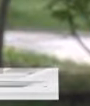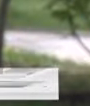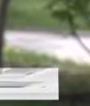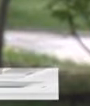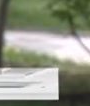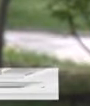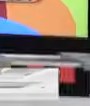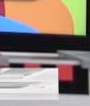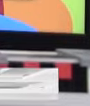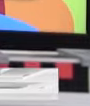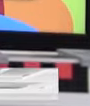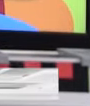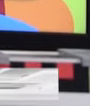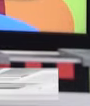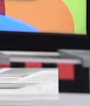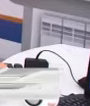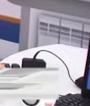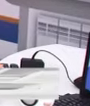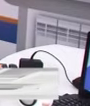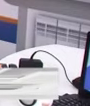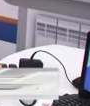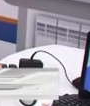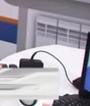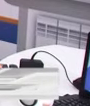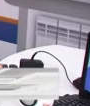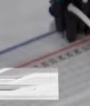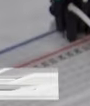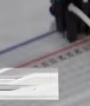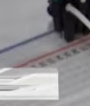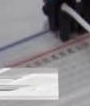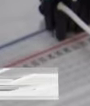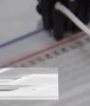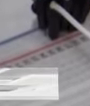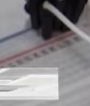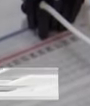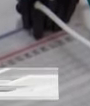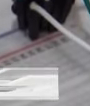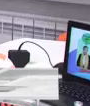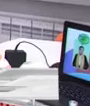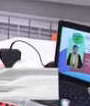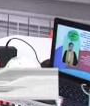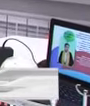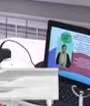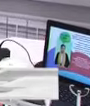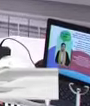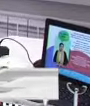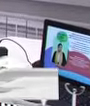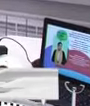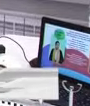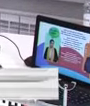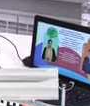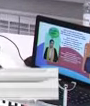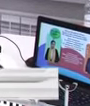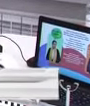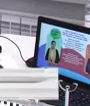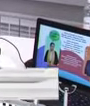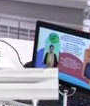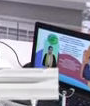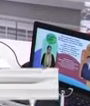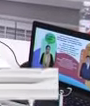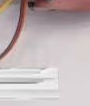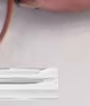Ауыл оқушылары көз протезін ойлап тапты. Жасанды көздің көру қабілеті бар. Анафталим аурумен ауыратын адамдарға 3D